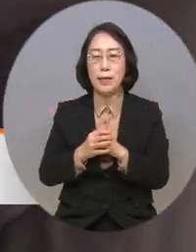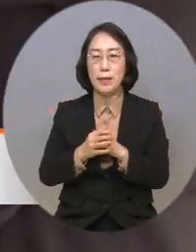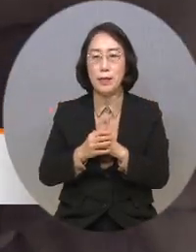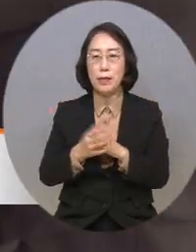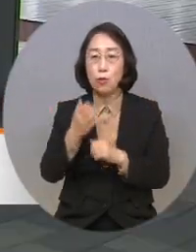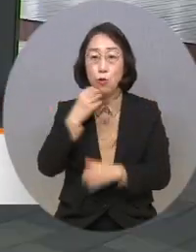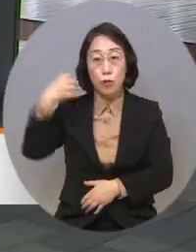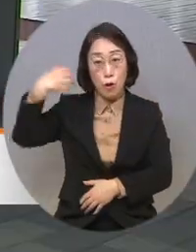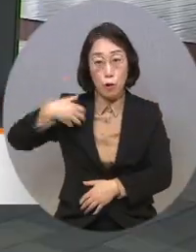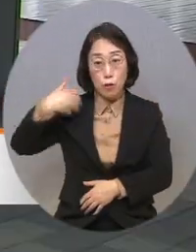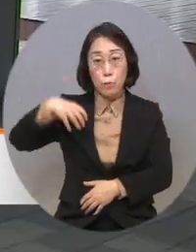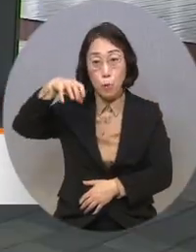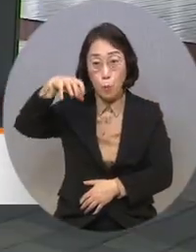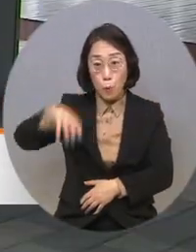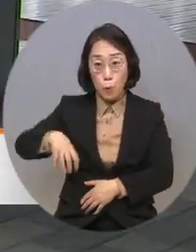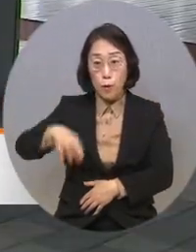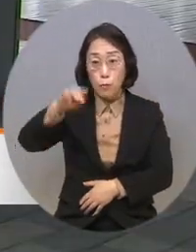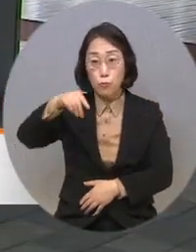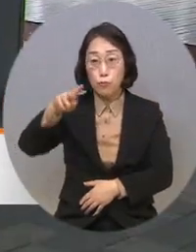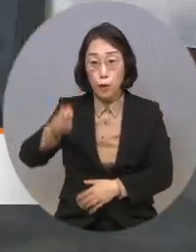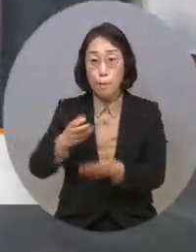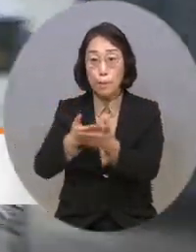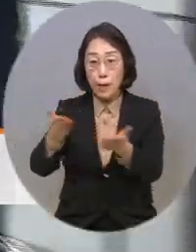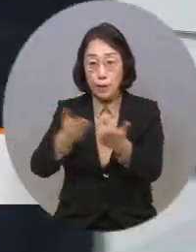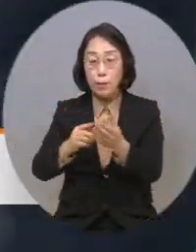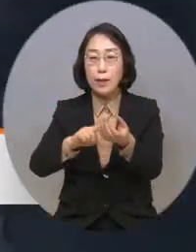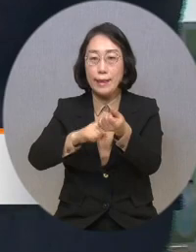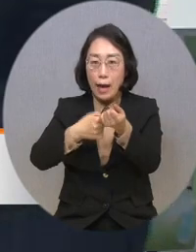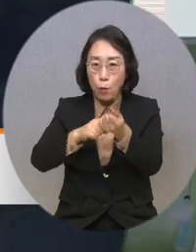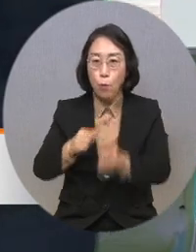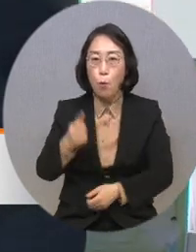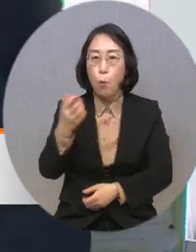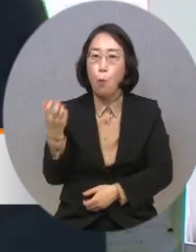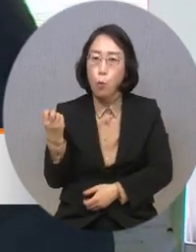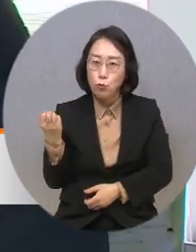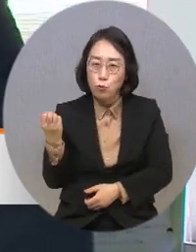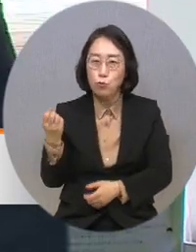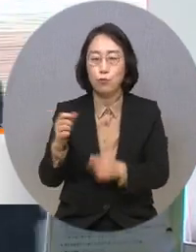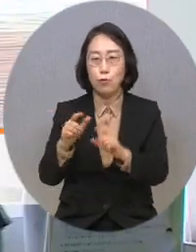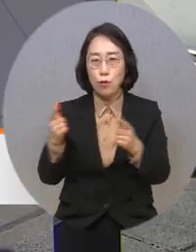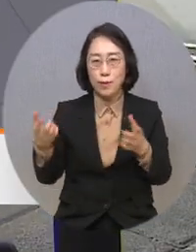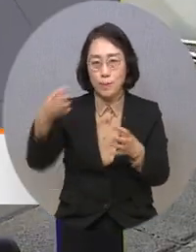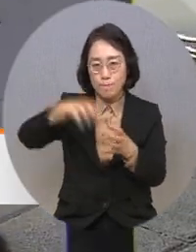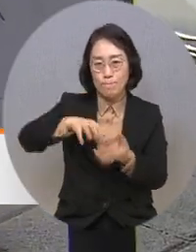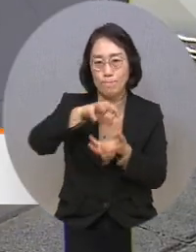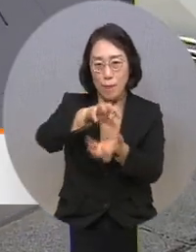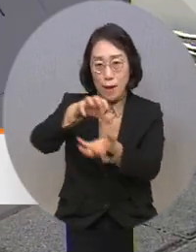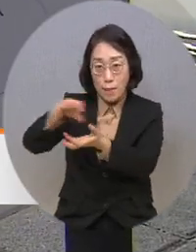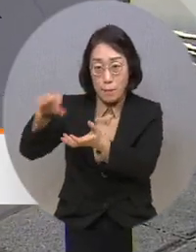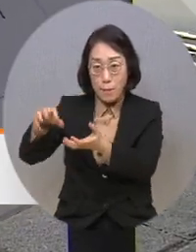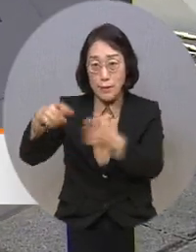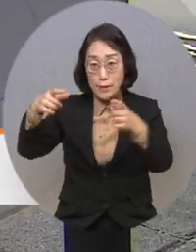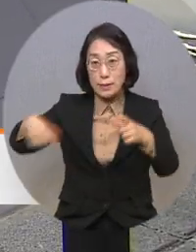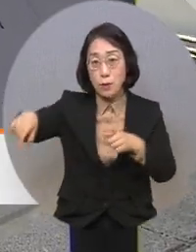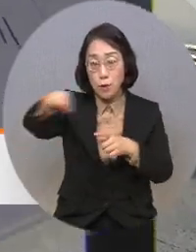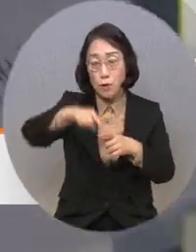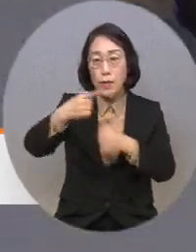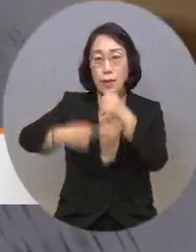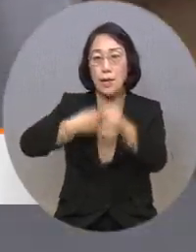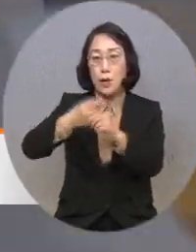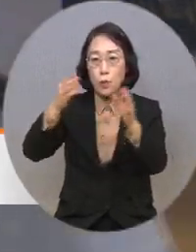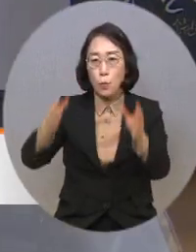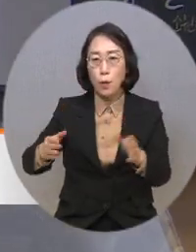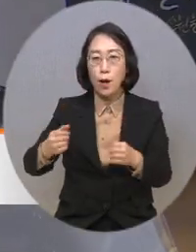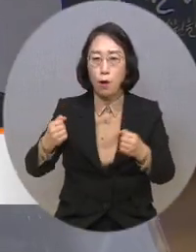서울 영등포구에서 진행한 부럼 나눔은 땅콩과 호두 등 부럼을 나누며 지역과 함께 한 해의